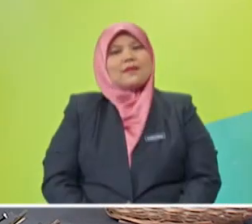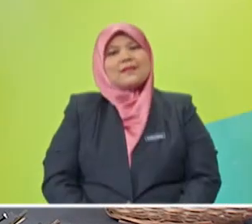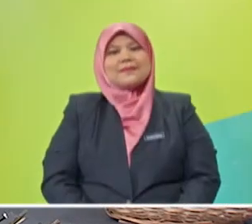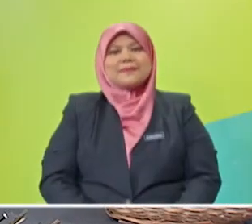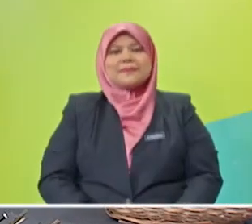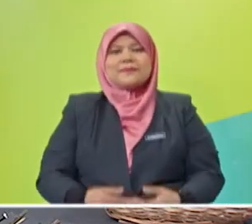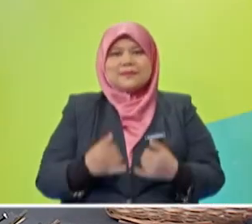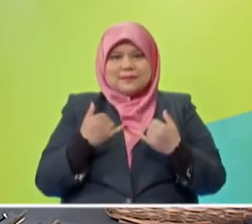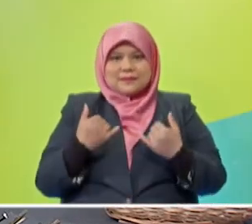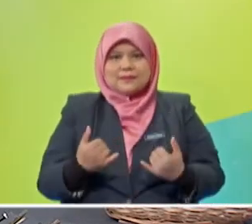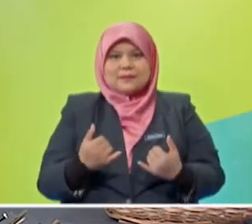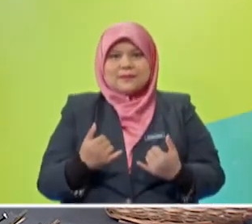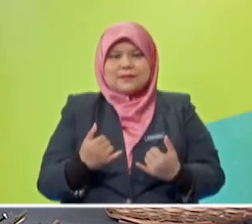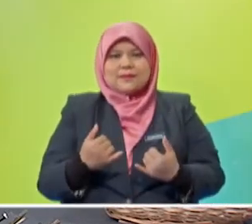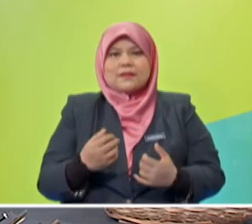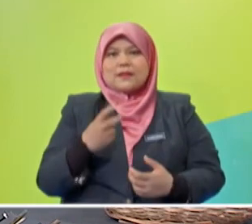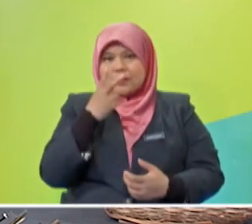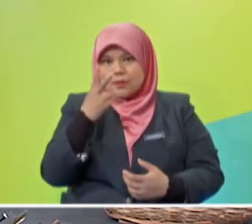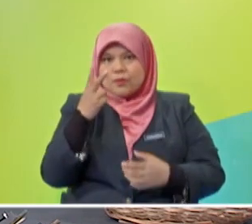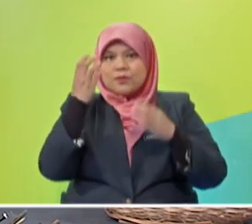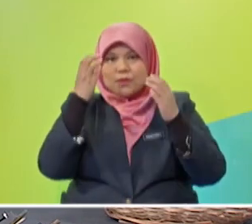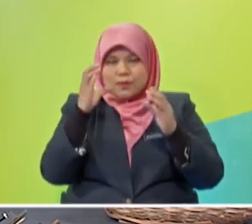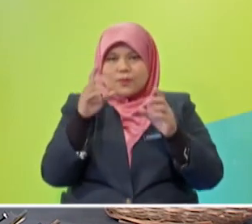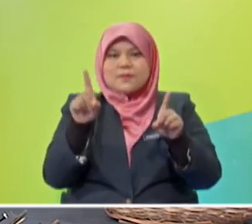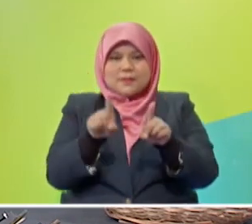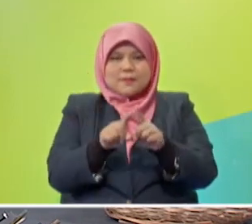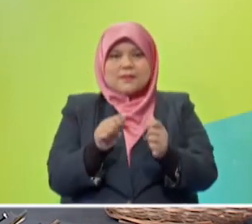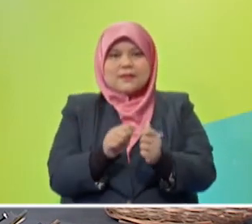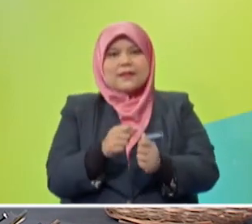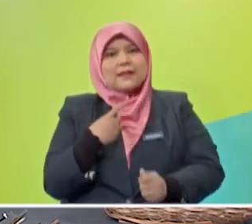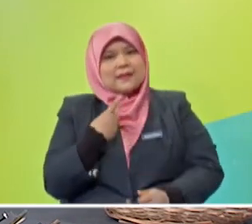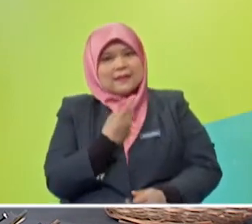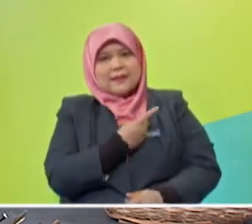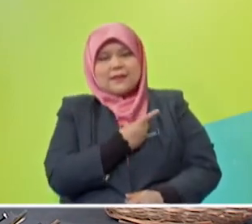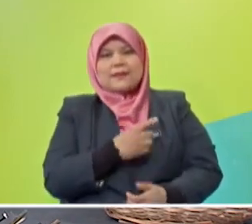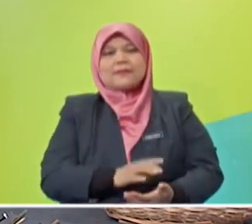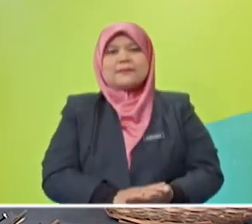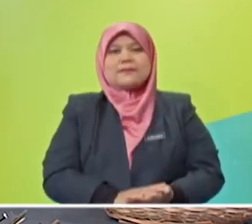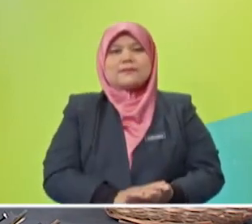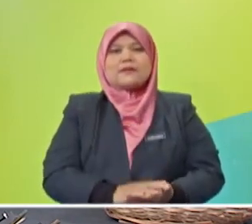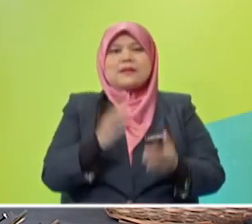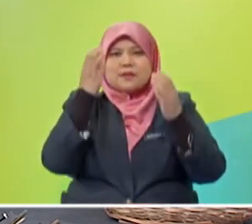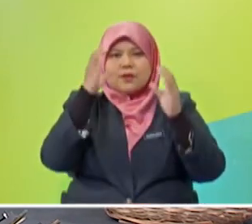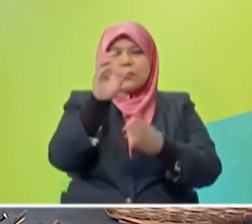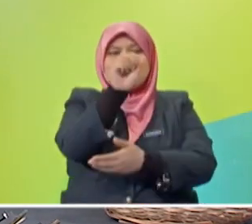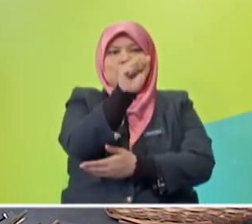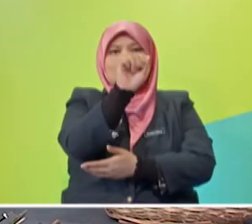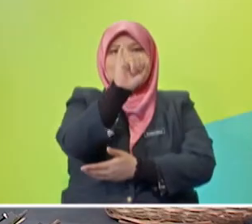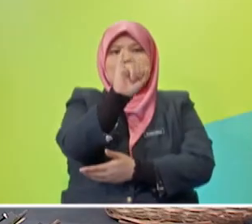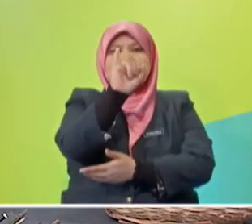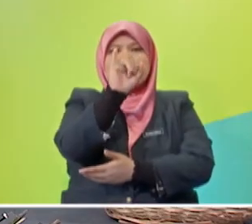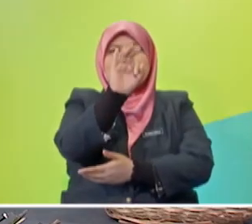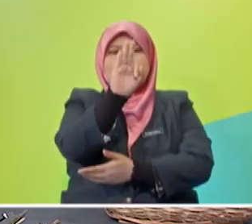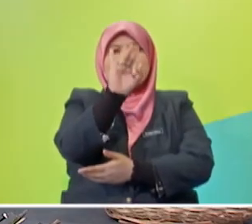Baiklah, inilah dia guru yang akan bersama Irfan hari ini, iaitu Cikgu Nur Afifah binti Cik Amir dari SMK Keramat